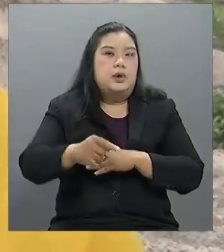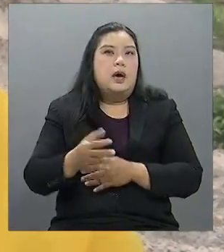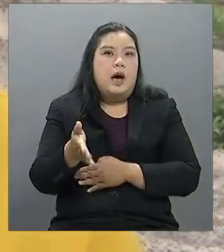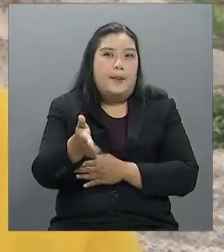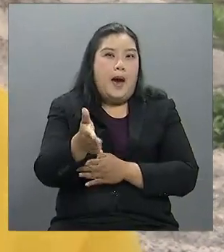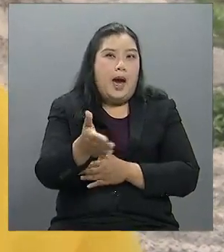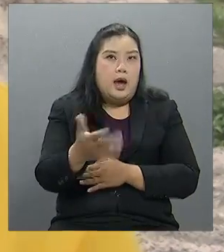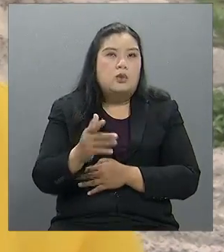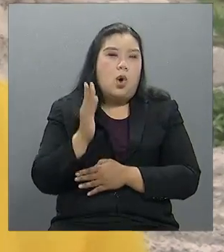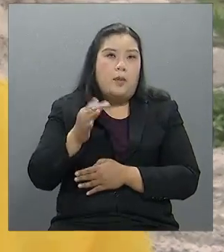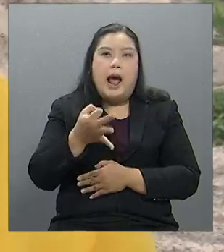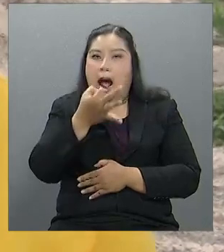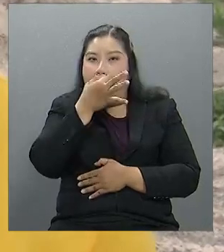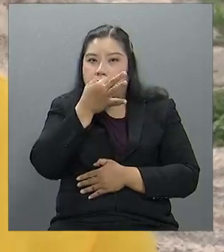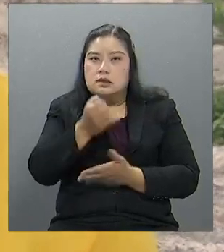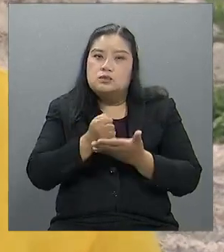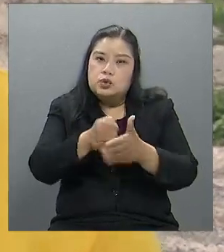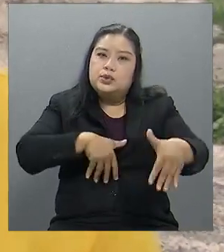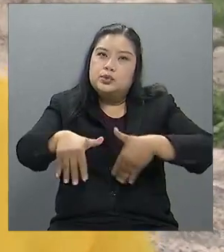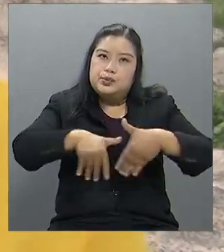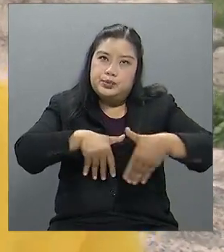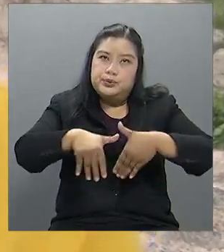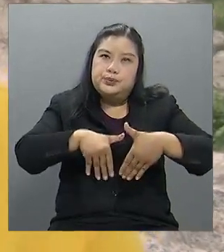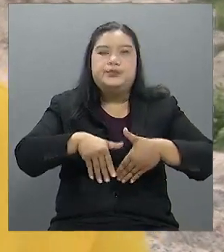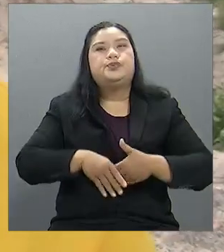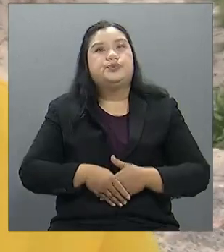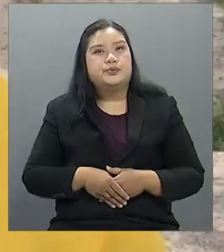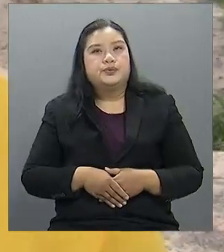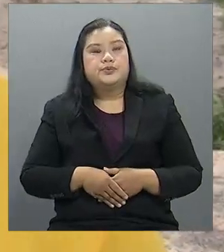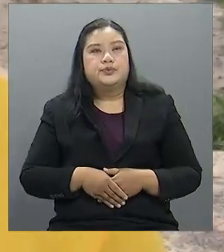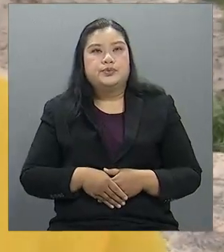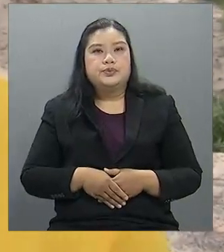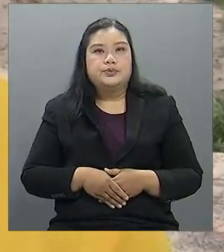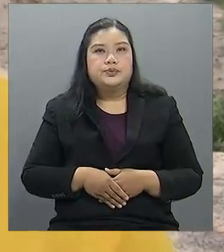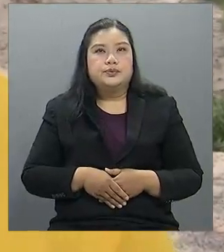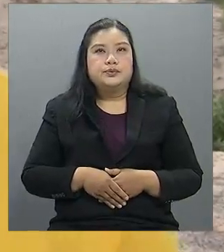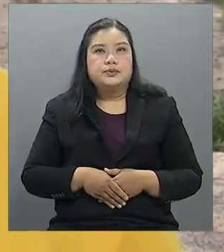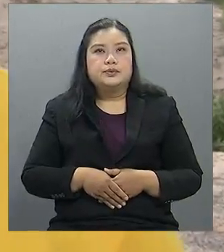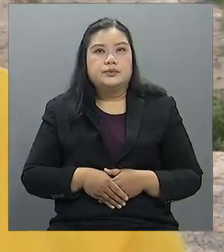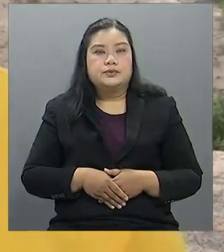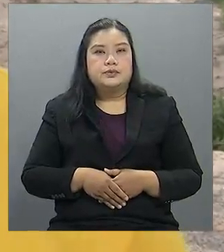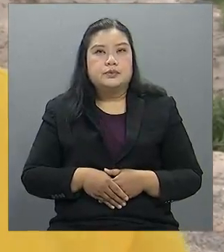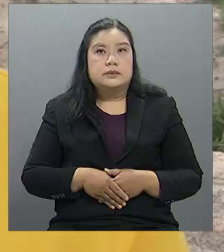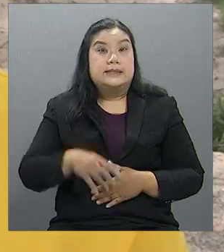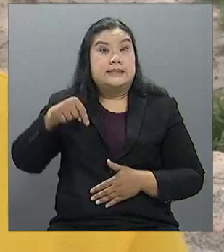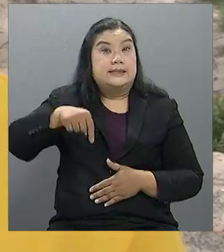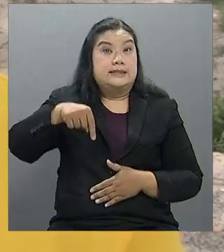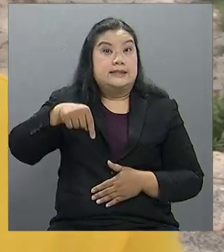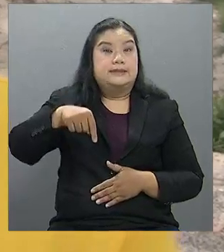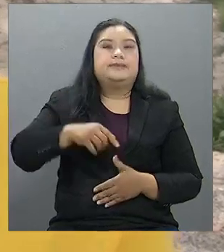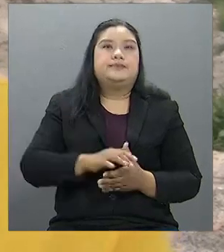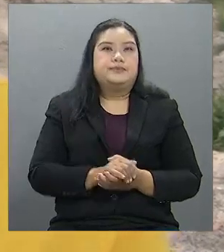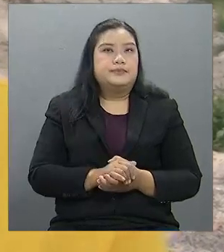อาชีพสร้างรายได้ให้กับประชาชนในพื้นที่ด้วยครับ ตอนนี้งานไปกี่เปอร์เซ็นต์นะครับ สำหรับตรงเขาลูกช้างเนี่ยก็จะเหลืองานอีกประม